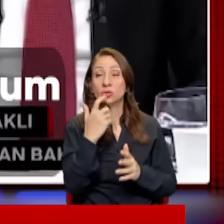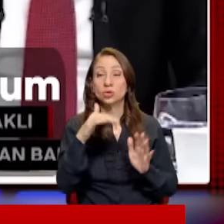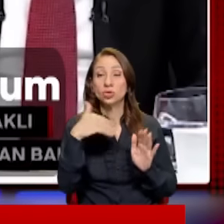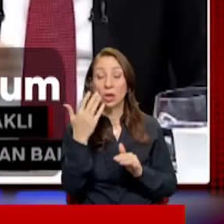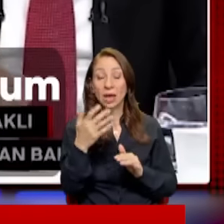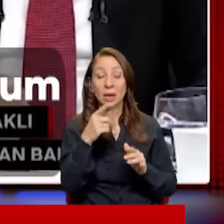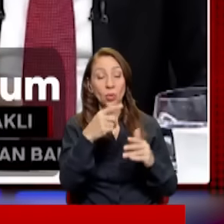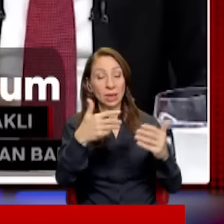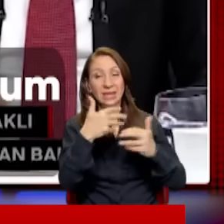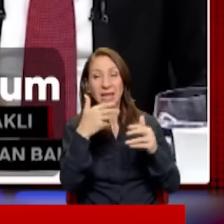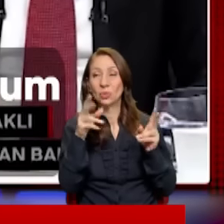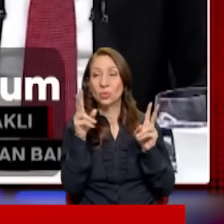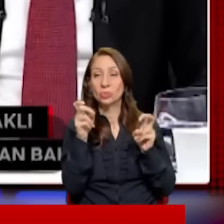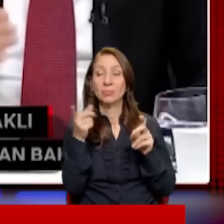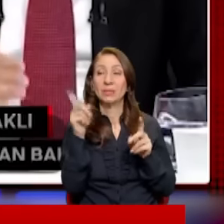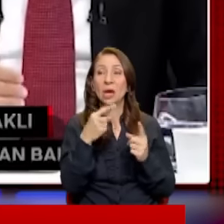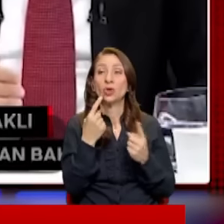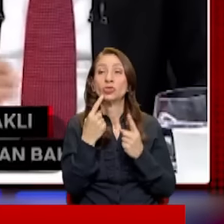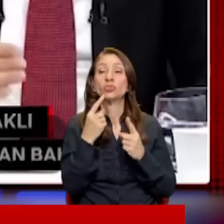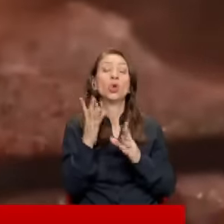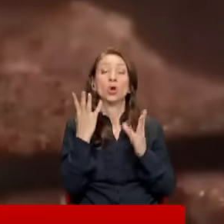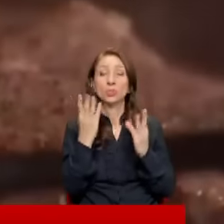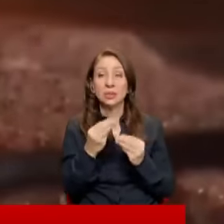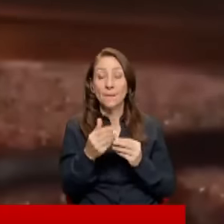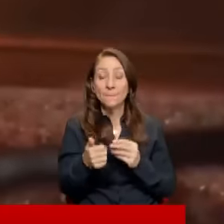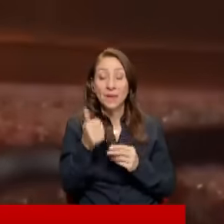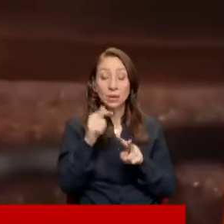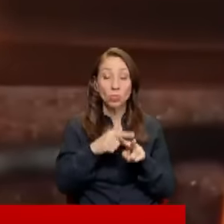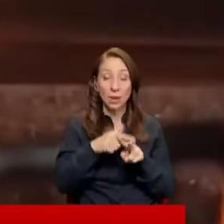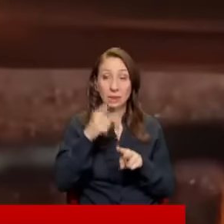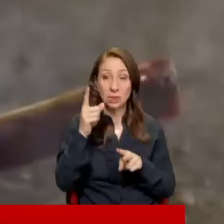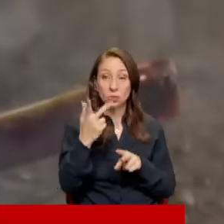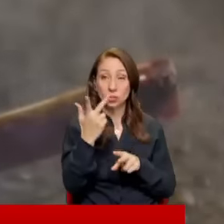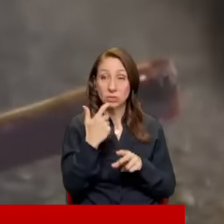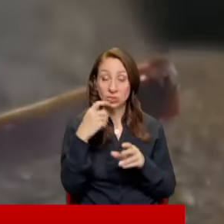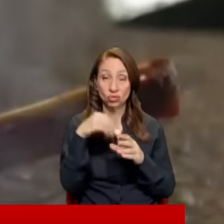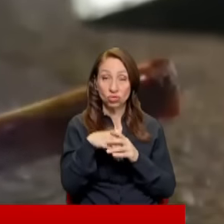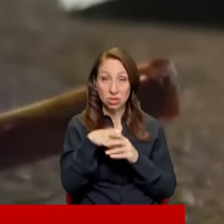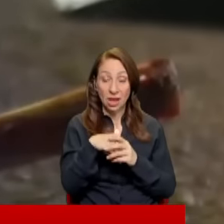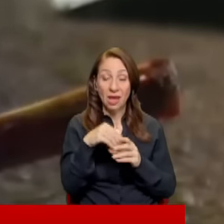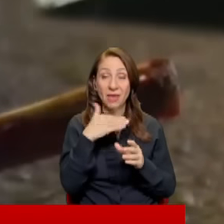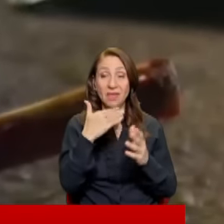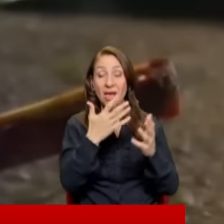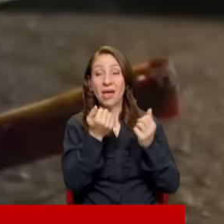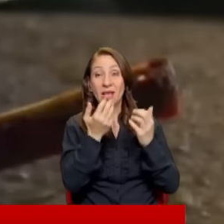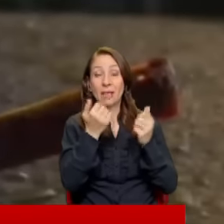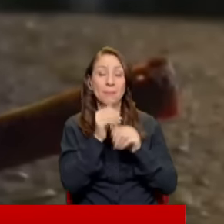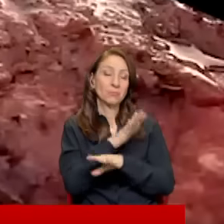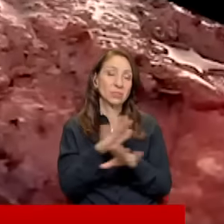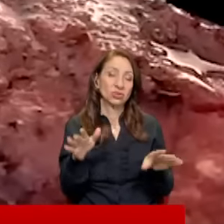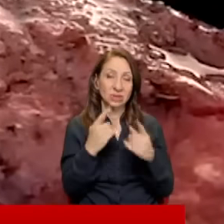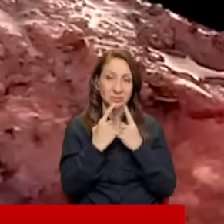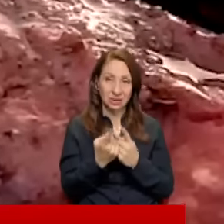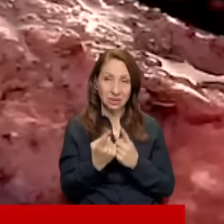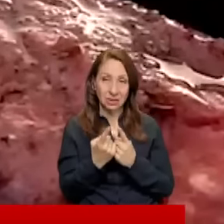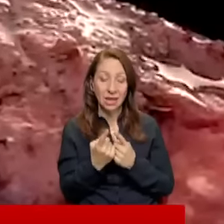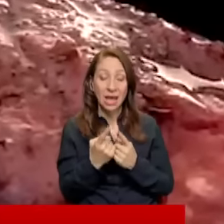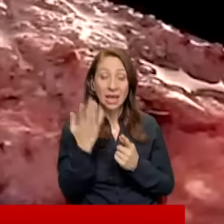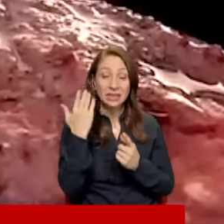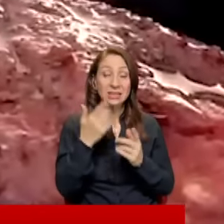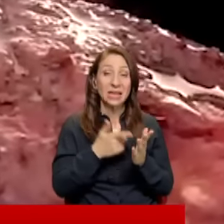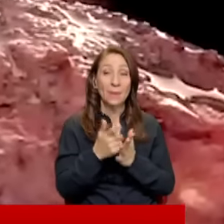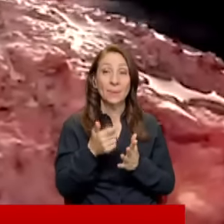sonra artık ithalat konusunun bir daha konuşulmuyor olması bakan Yumaklı 3 yıl içinde de et ithalatını bitireceğini söyledi